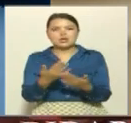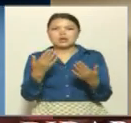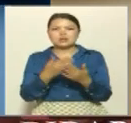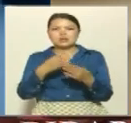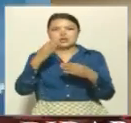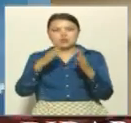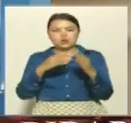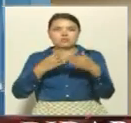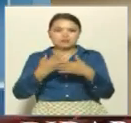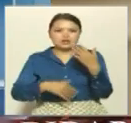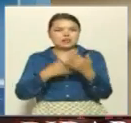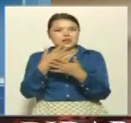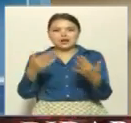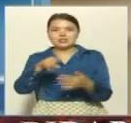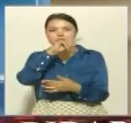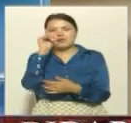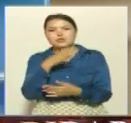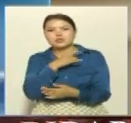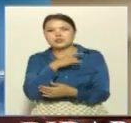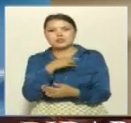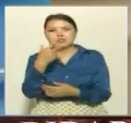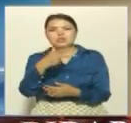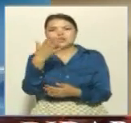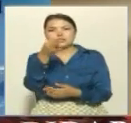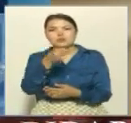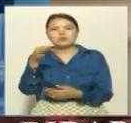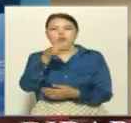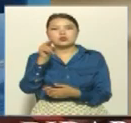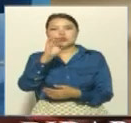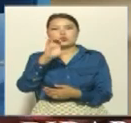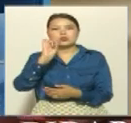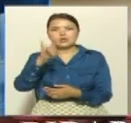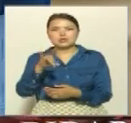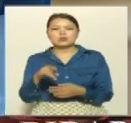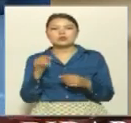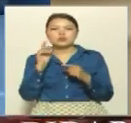қозғалады. Кездесу сағат 14:30-да 34-ші шағын ауданындағы Достық үйі ғимаратында өтеді.